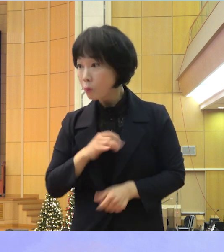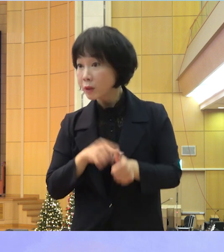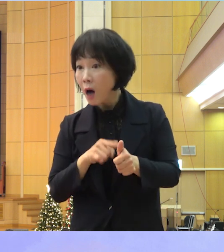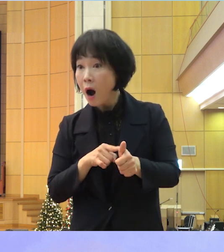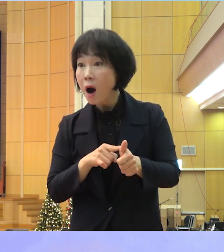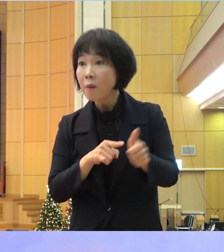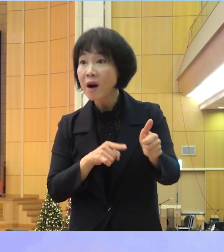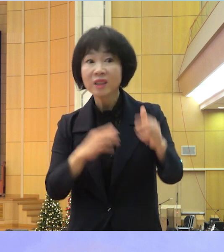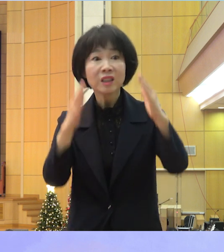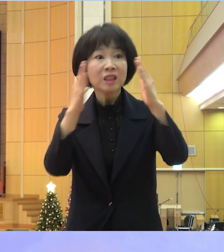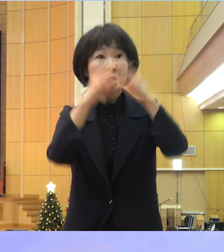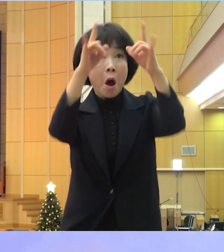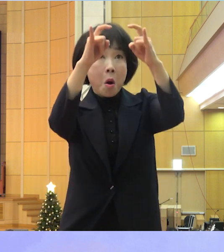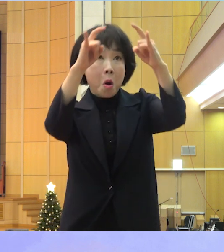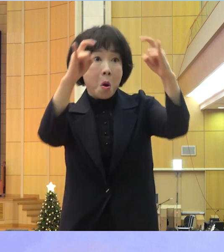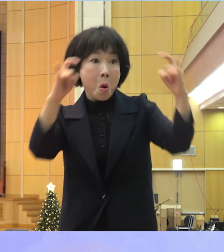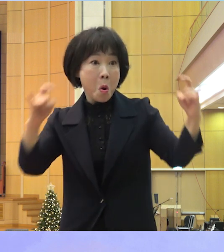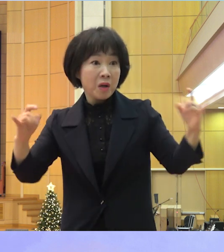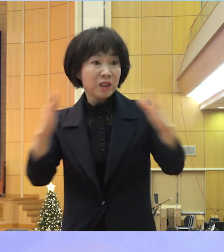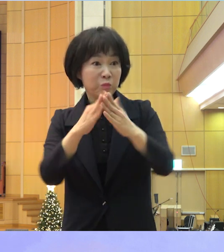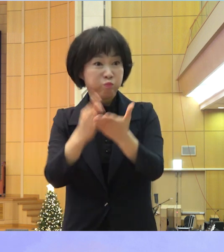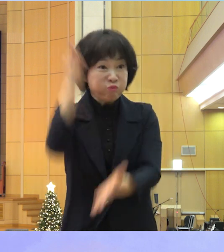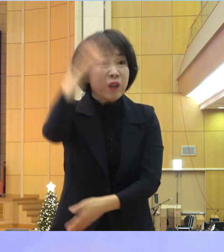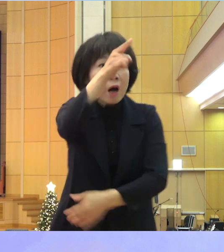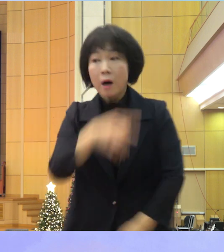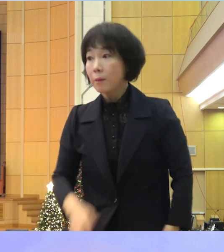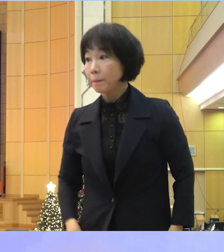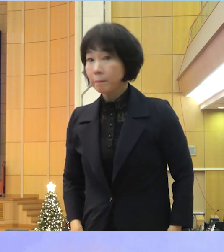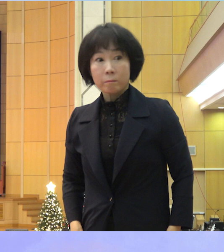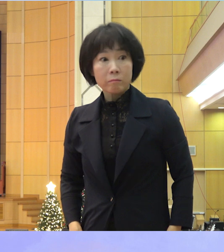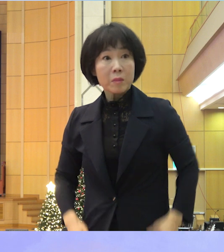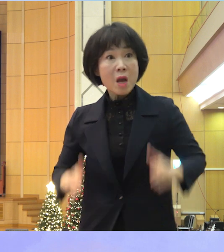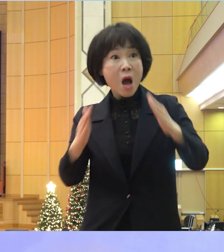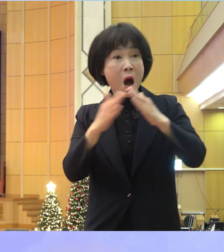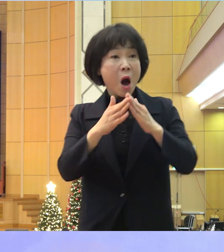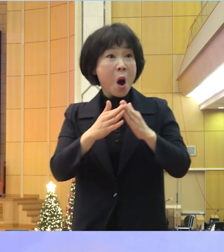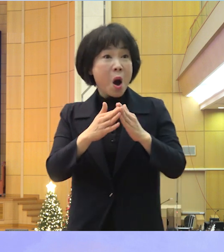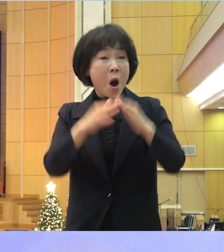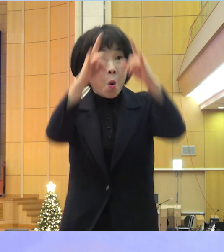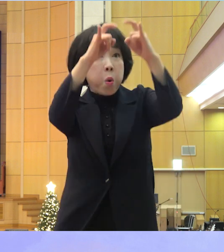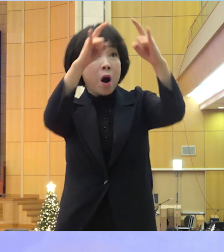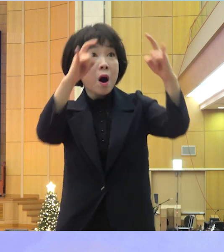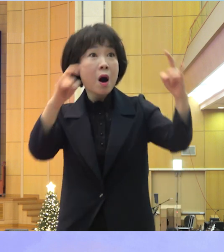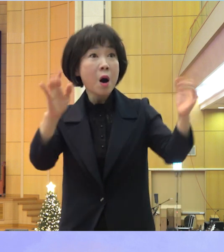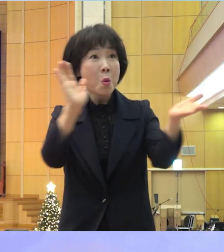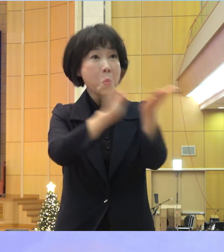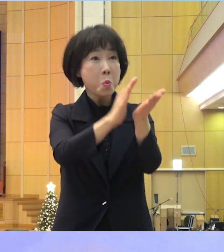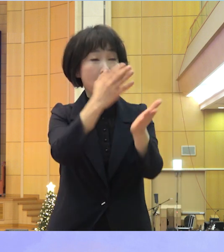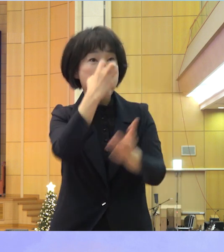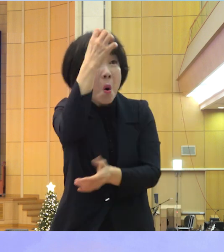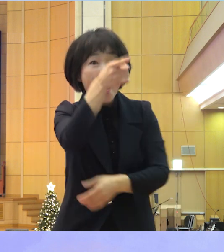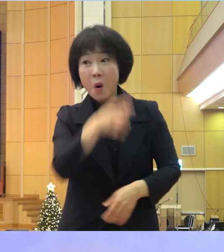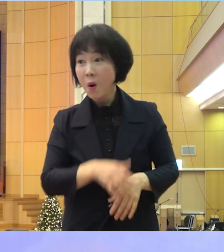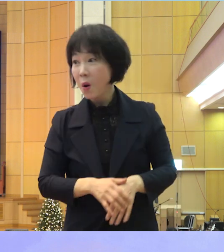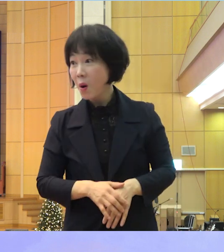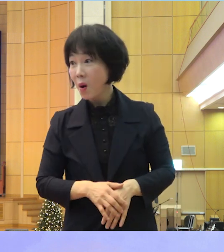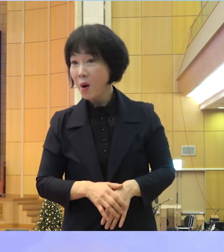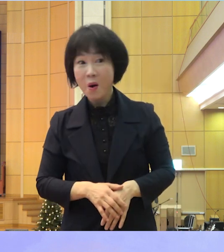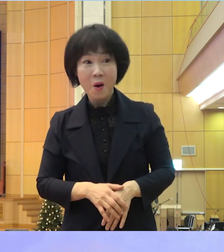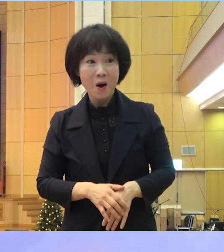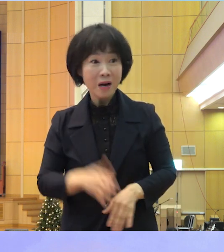사람은 기와집에 살았어요. 우리 어렸을 적에만 하더라도